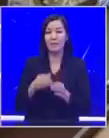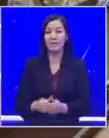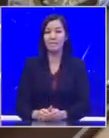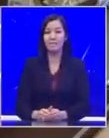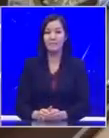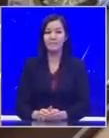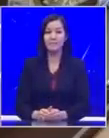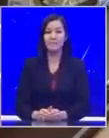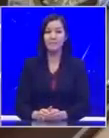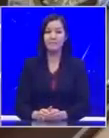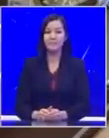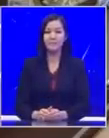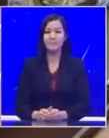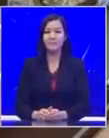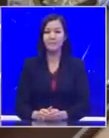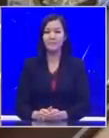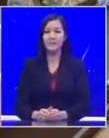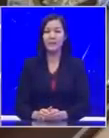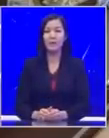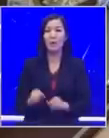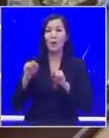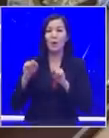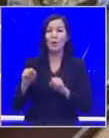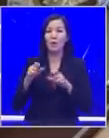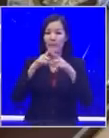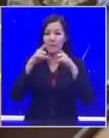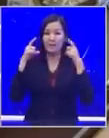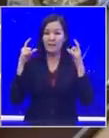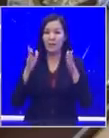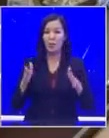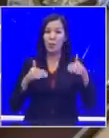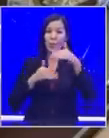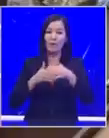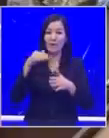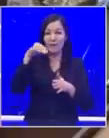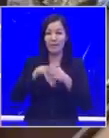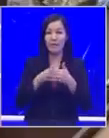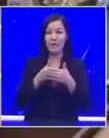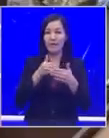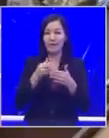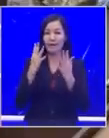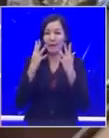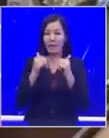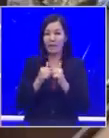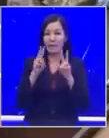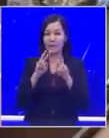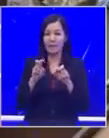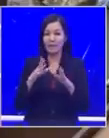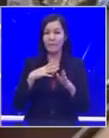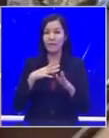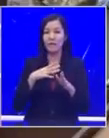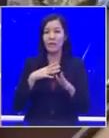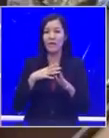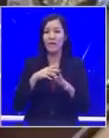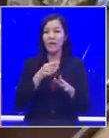изготовлена из антибактериального полотна. Қорғаныс құралы қорапқа салынбас бұрын арнайы мамандар санап, тексеріп шығады. Содан кейін